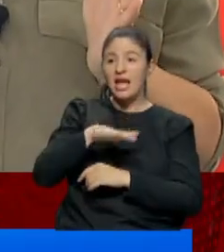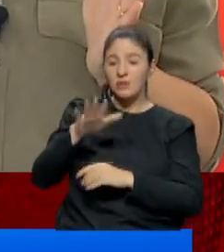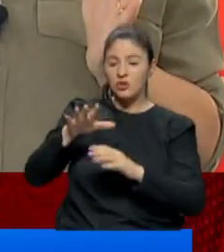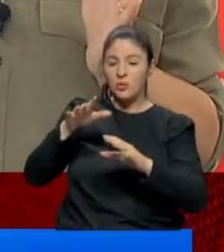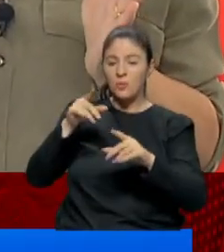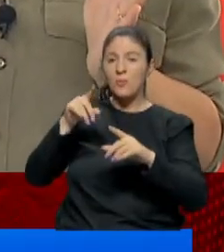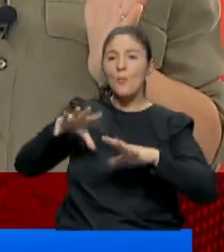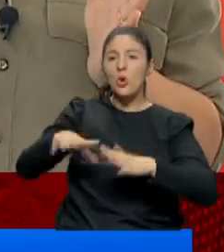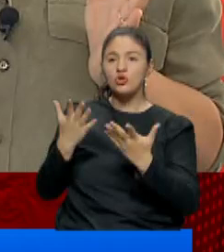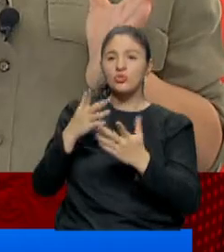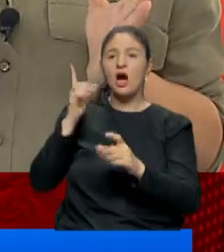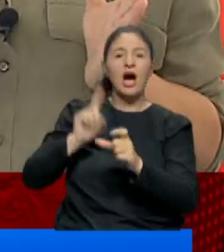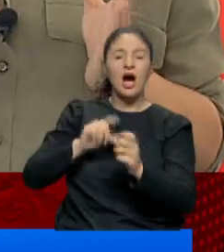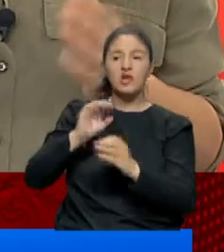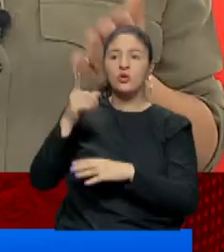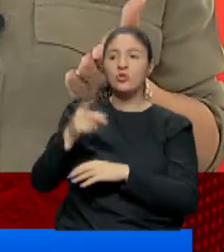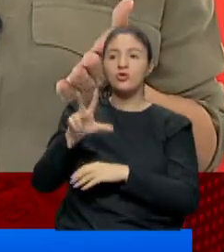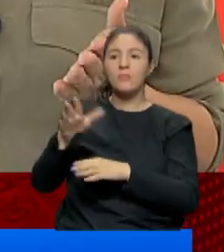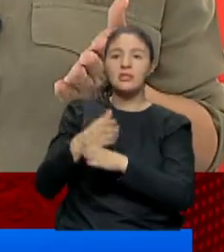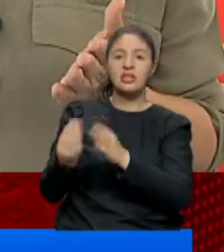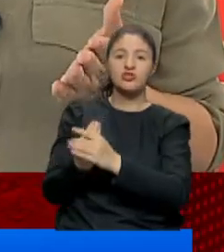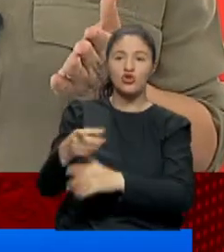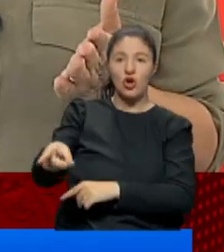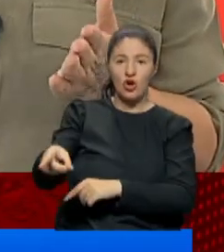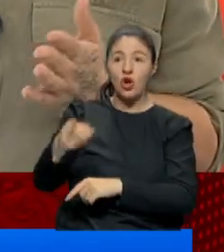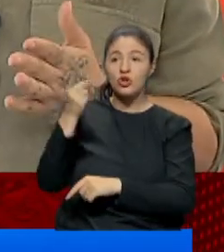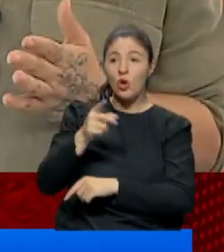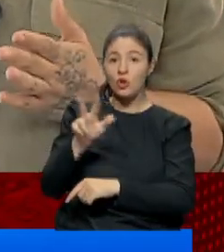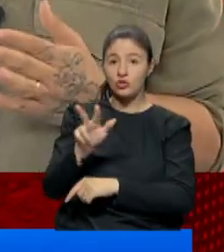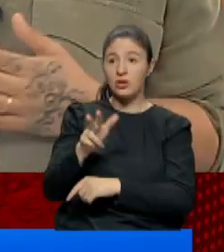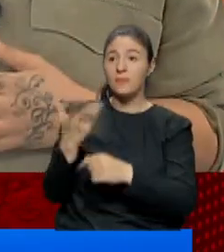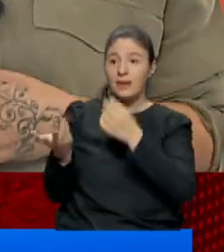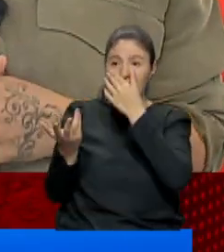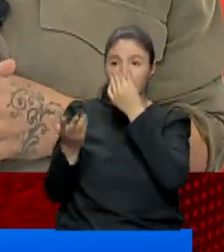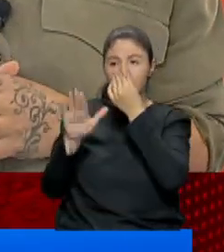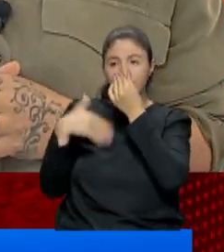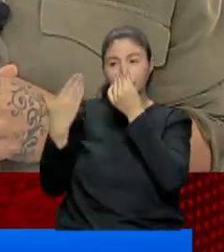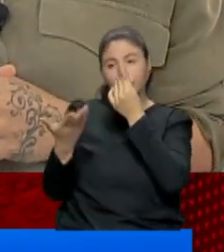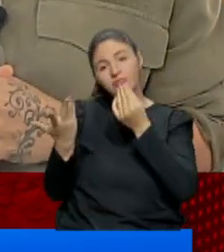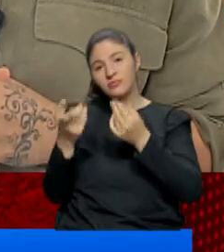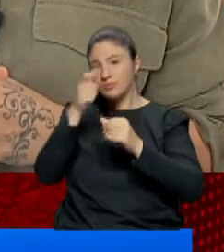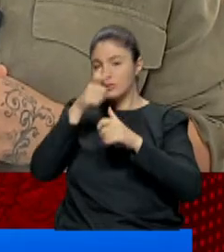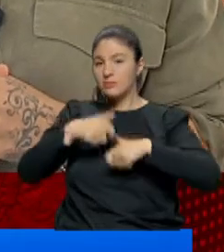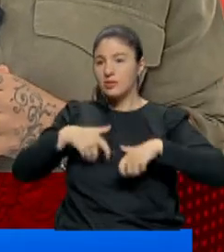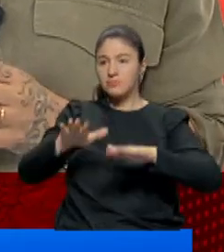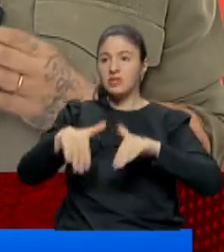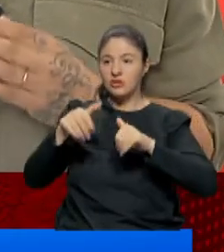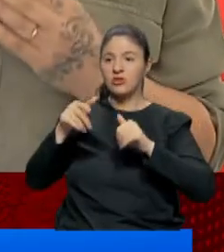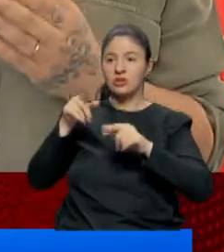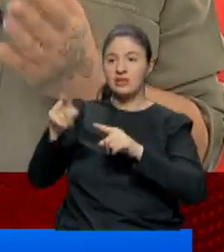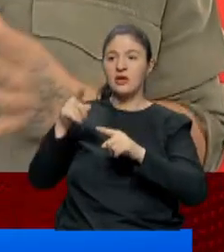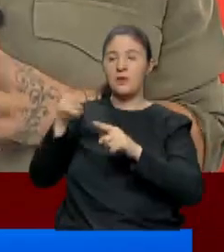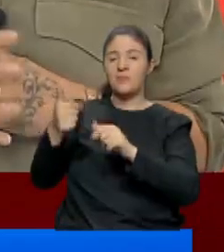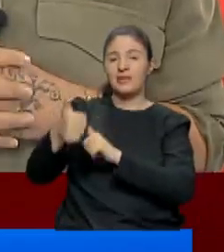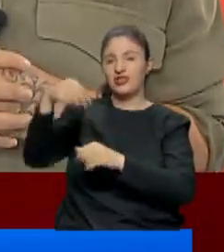biyobozunur artık dediğimiz atın oranı yüzde otuzunu pazardan çıkıyor 130'luk Peki sonra Türkiye Büyük Millet Meclisi dilekçe Komisyonu Sayın